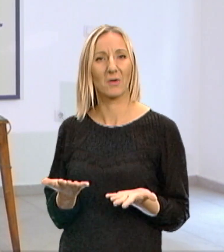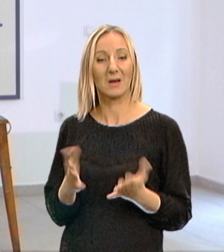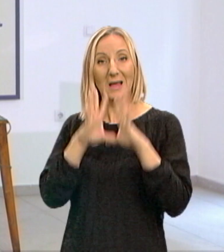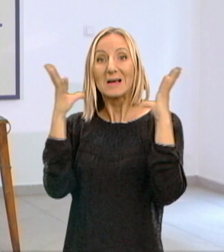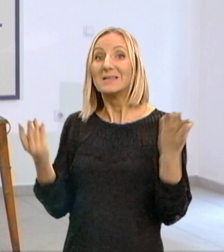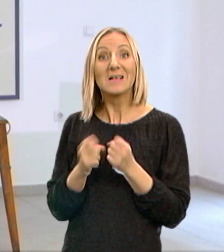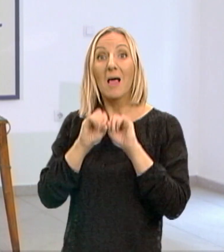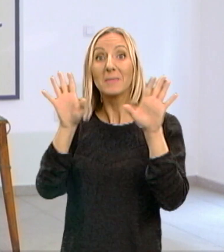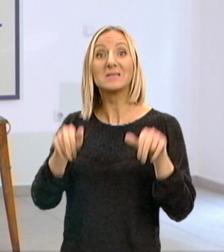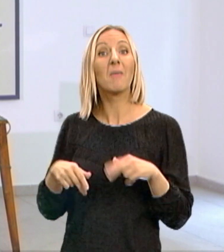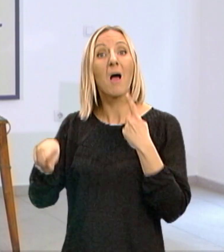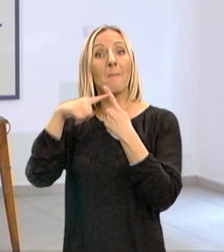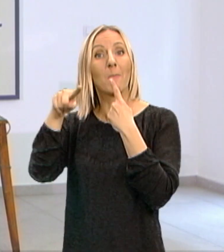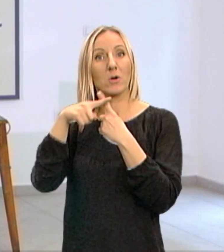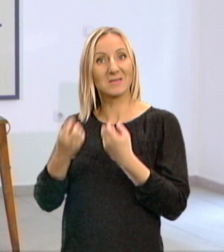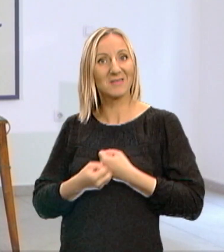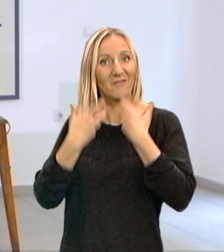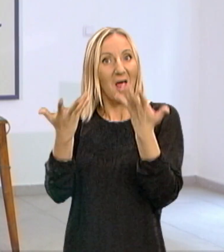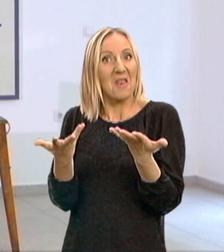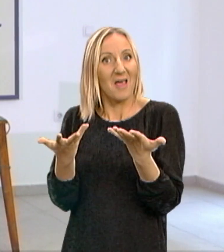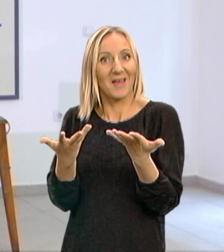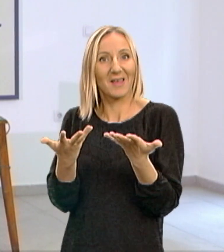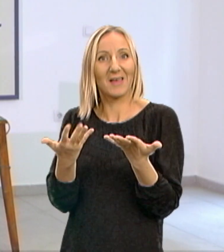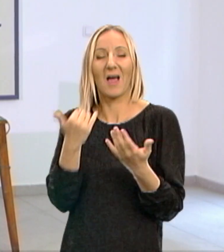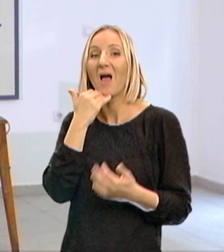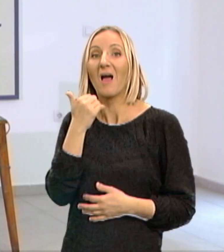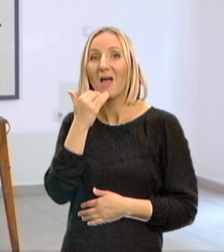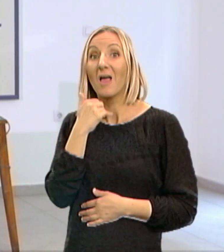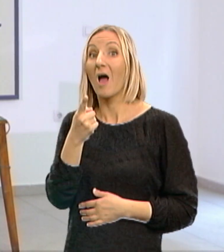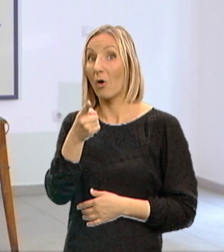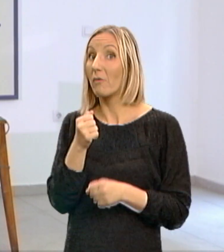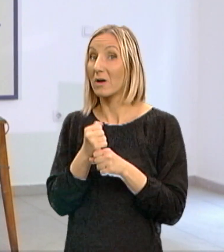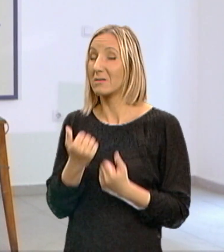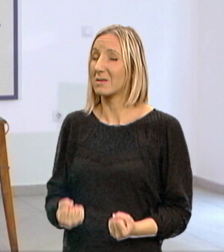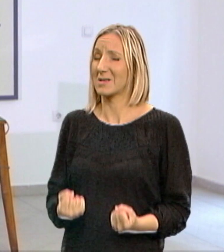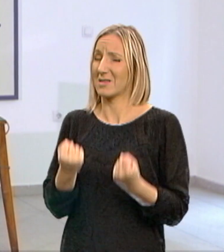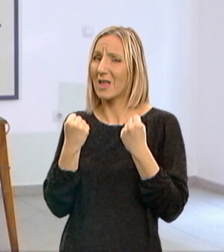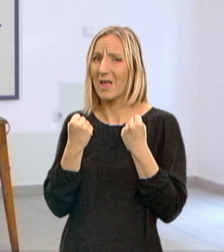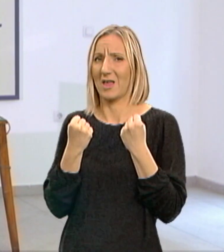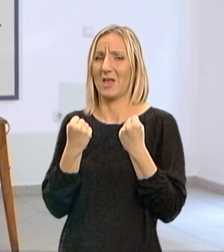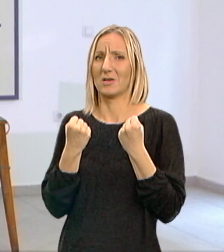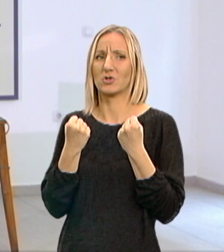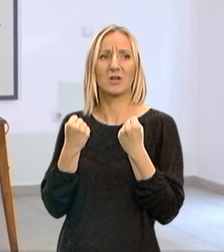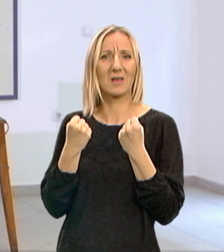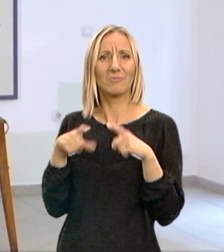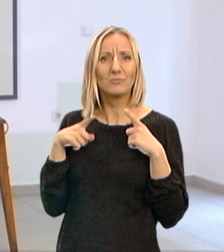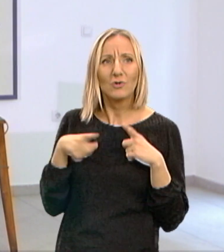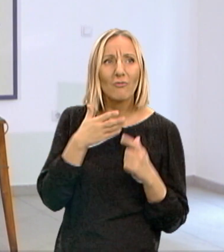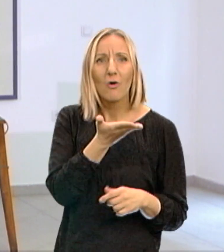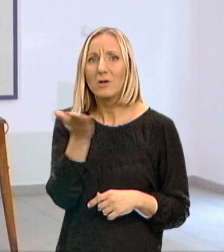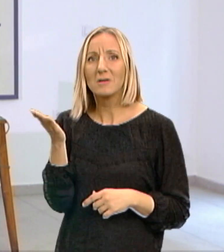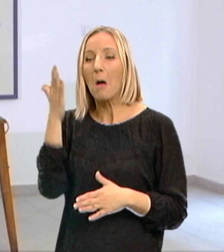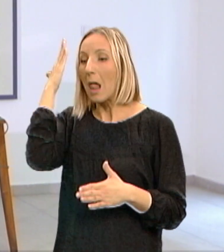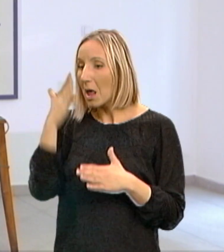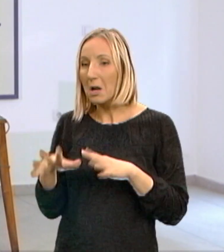pozitivan, jednu pozitivnu energiju. Iako vi, kažem, radite sa teškim nekim sudbinama, ali to na kraju